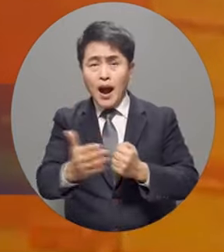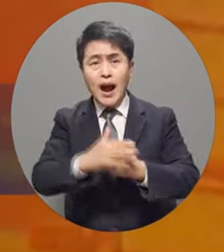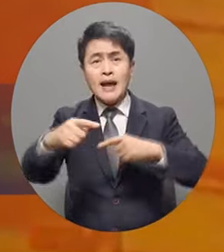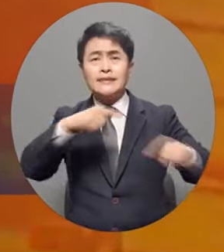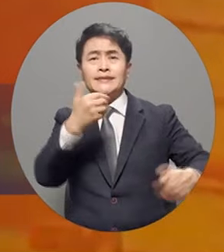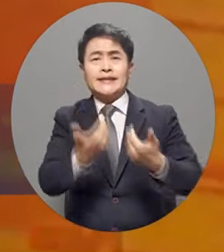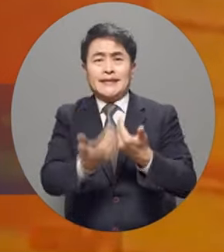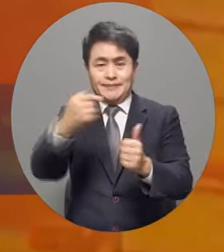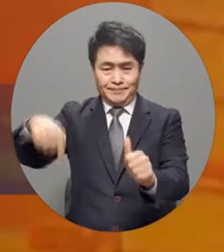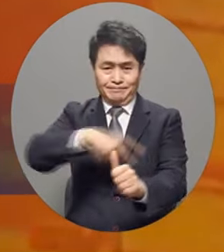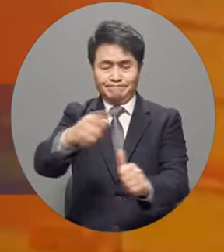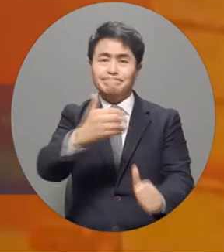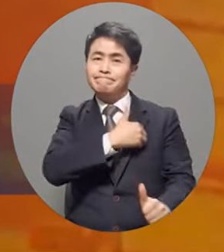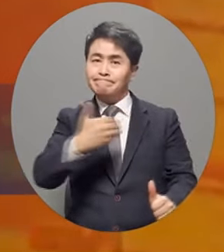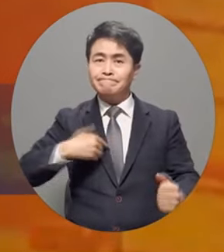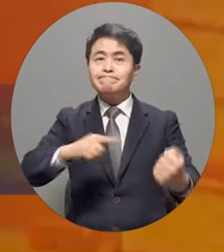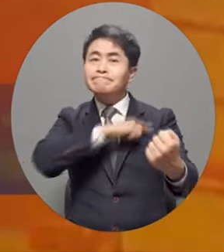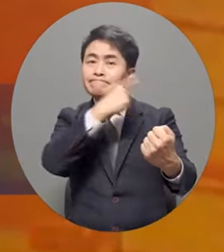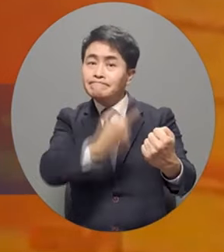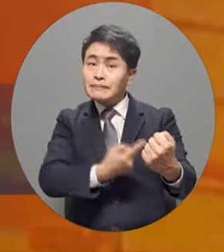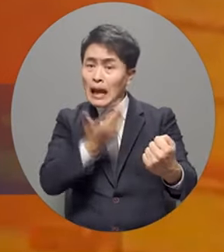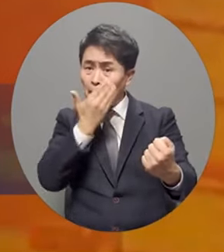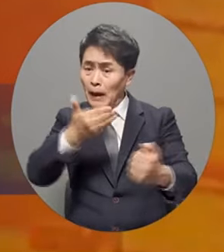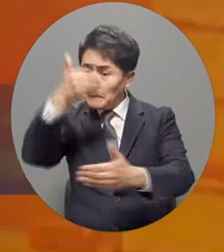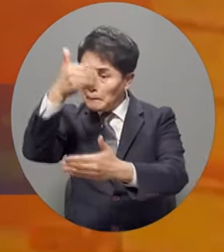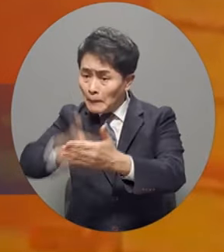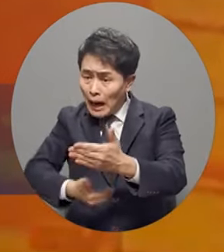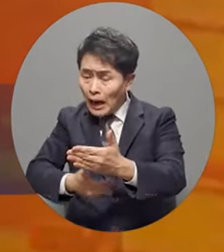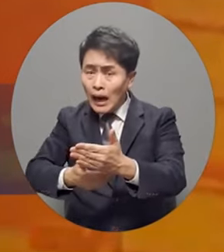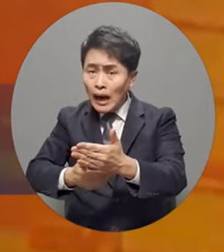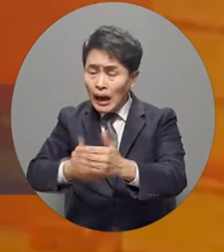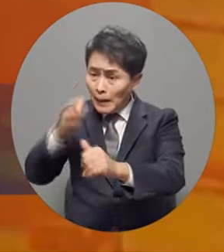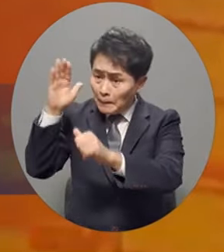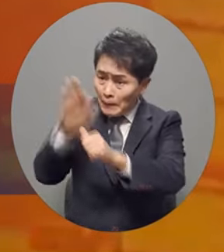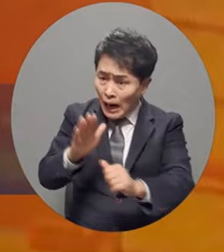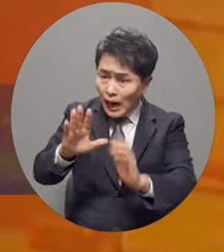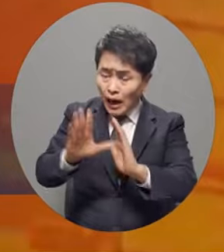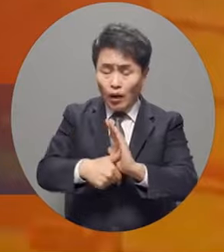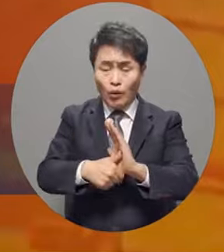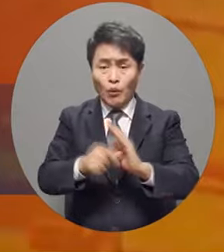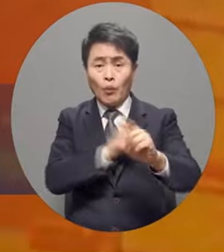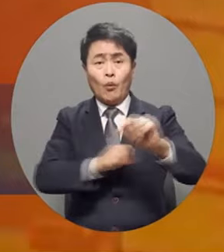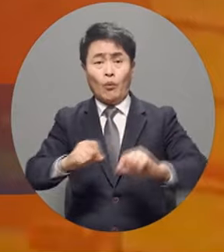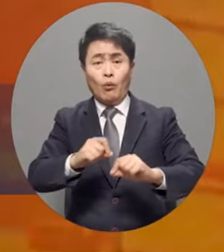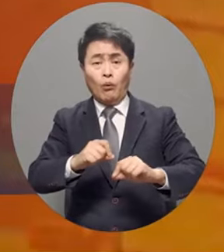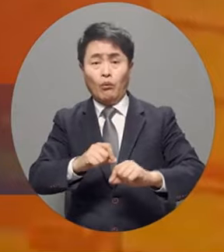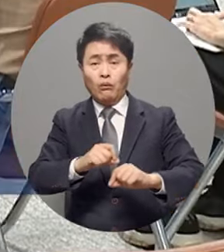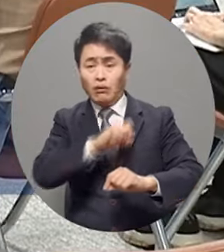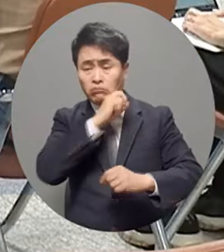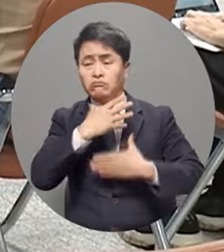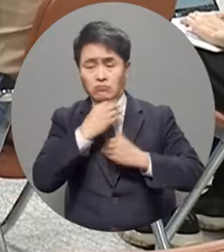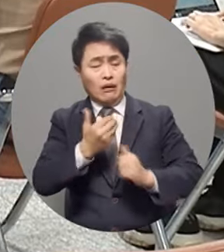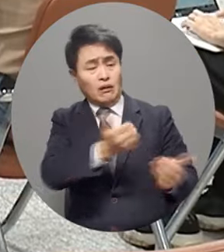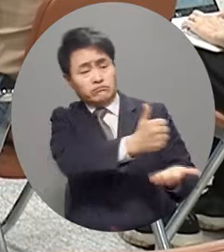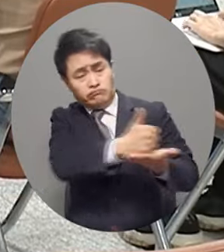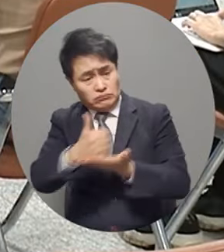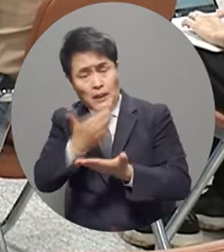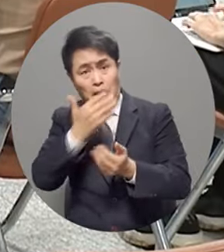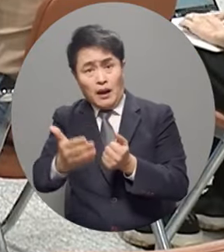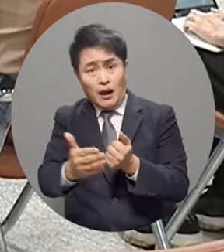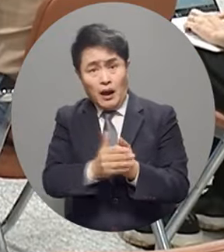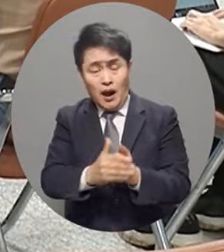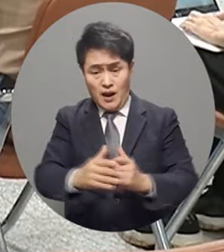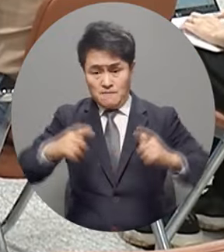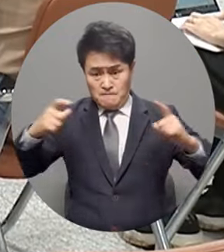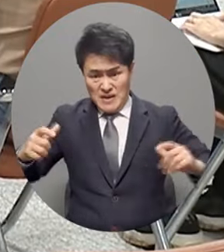갈등 상황 속에서 충분히 능력이 있는 분인데 배제되신 것이라면은 저는 좀 더 편하게 저희가 받아들일 수 있다 생각합니다. 빅텐트